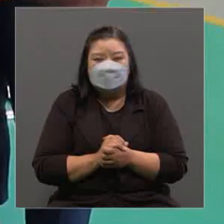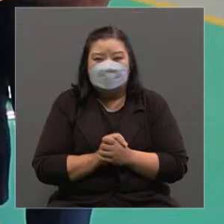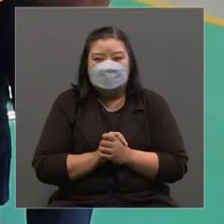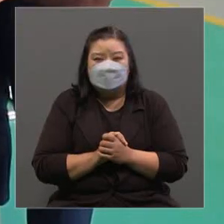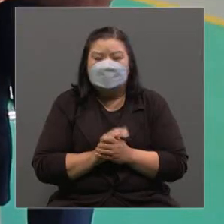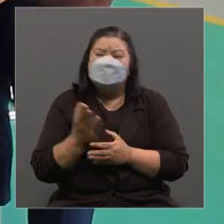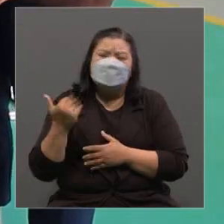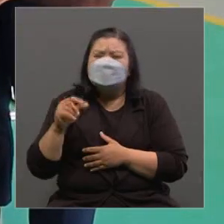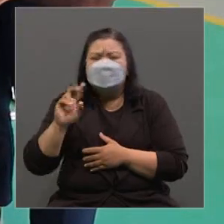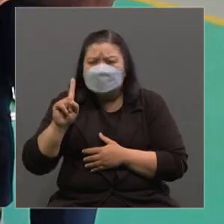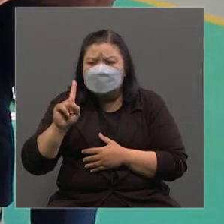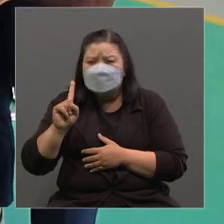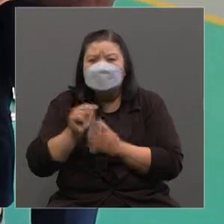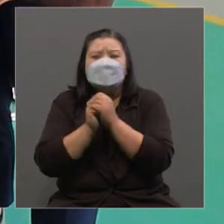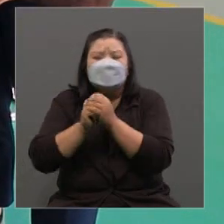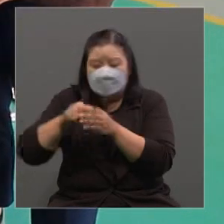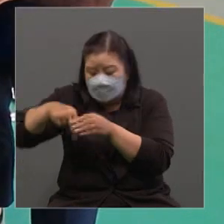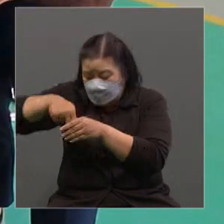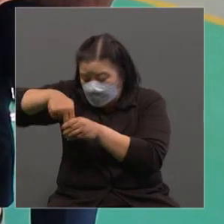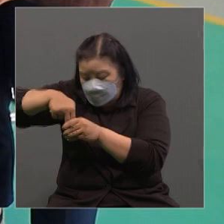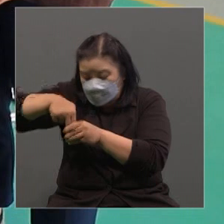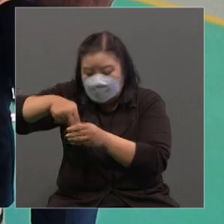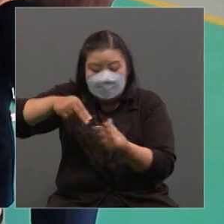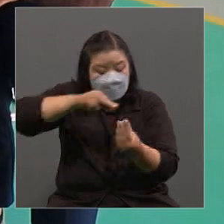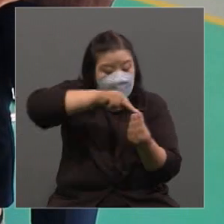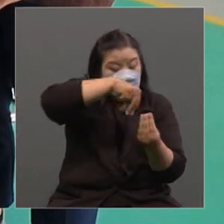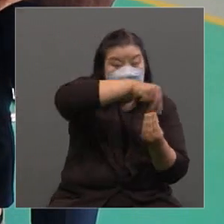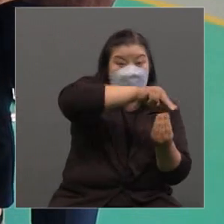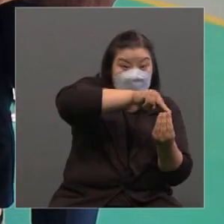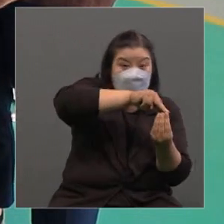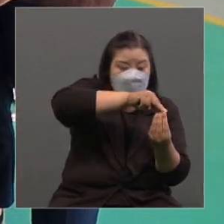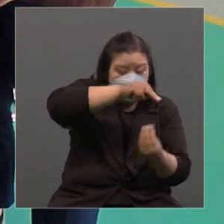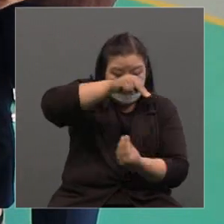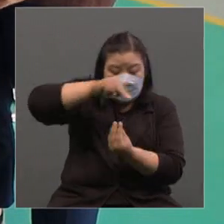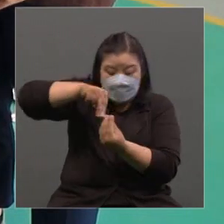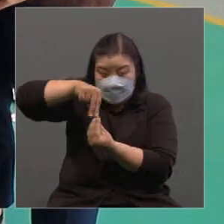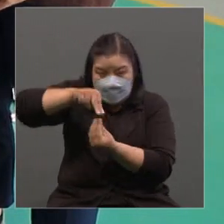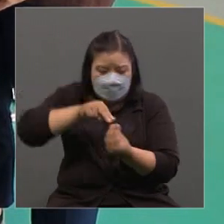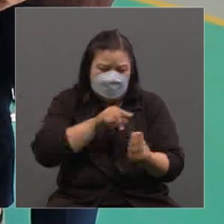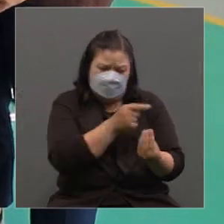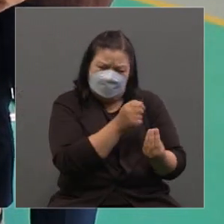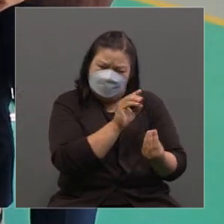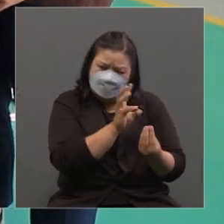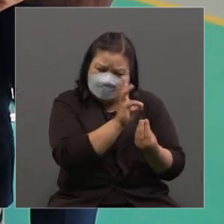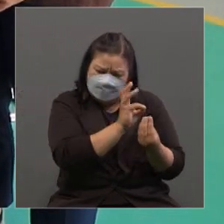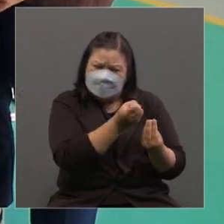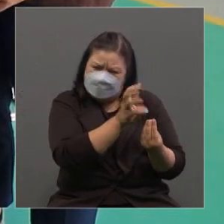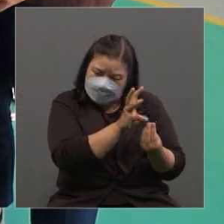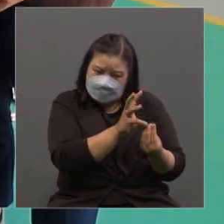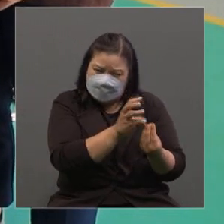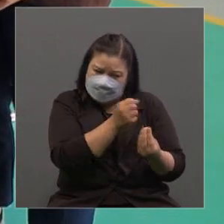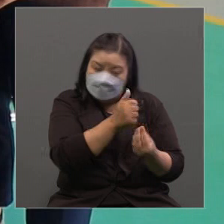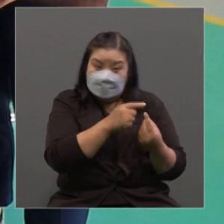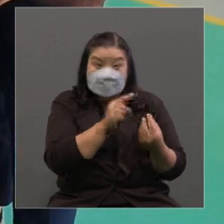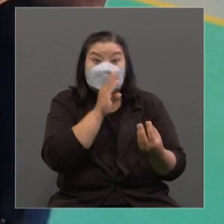ใช้ผู้การผสมครับผสมต่อดอกโดยการใช้ผู้กันจะติดอยู่ประมาณ18เมล็ดต่อดอกครับแต่ถ้าใช้เครื่องผสมเกส